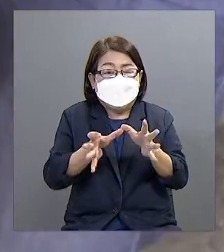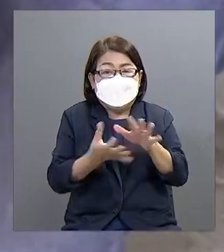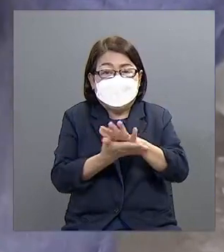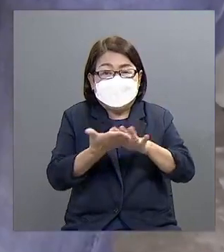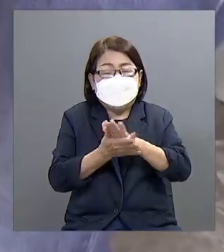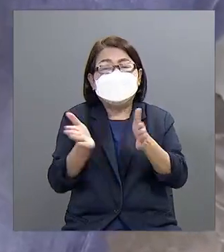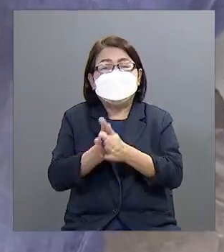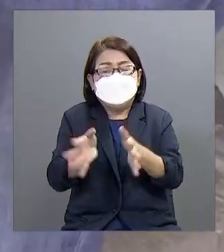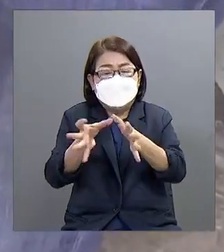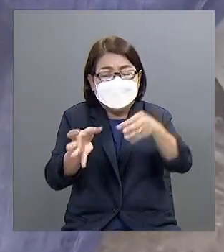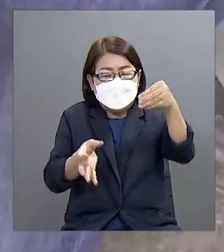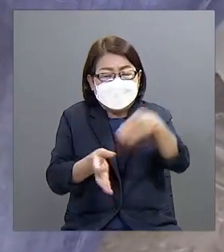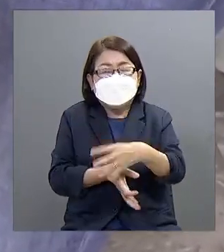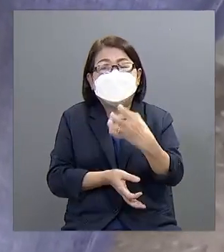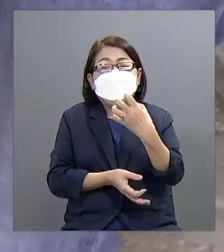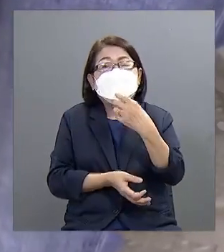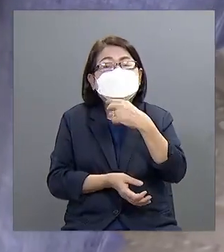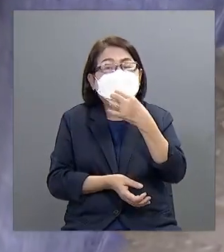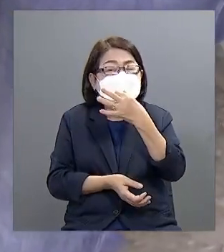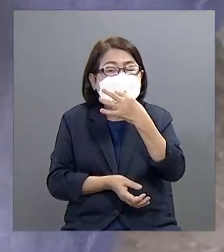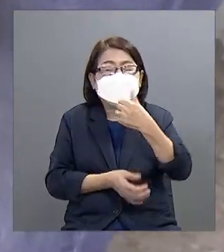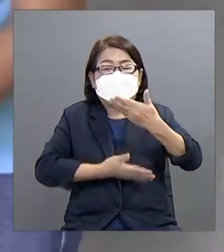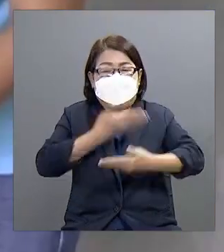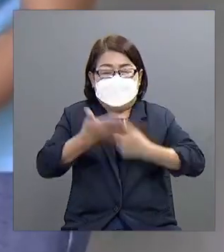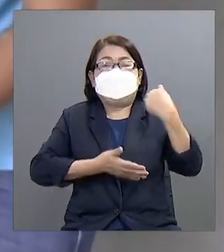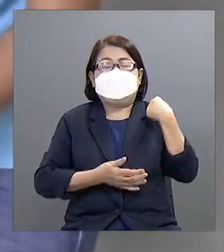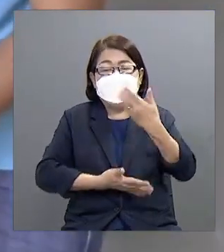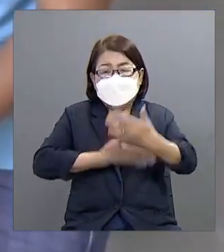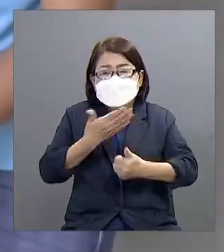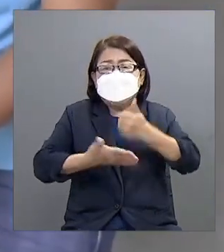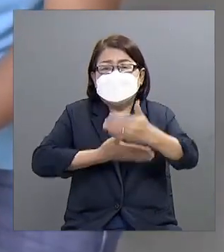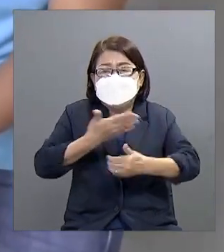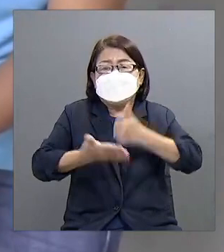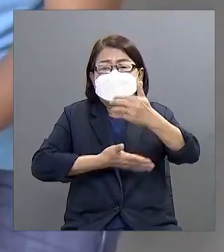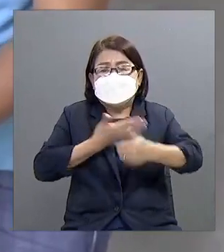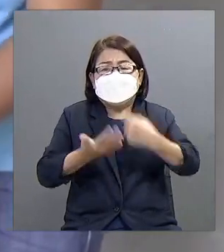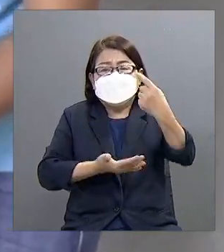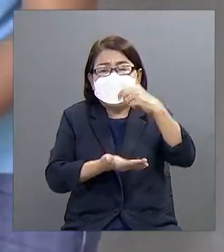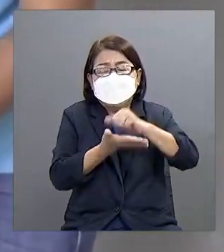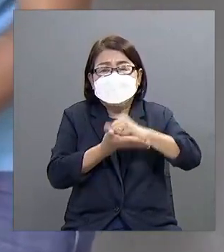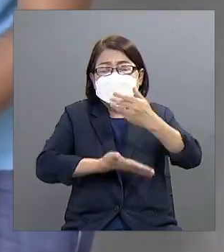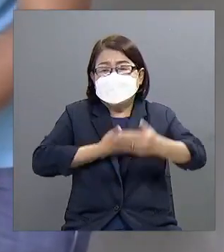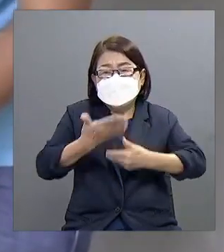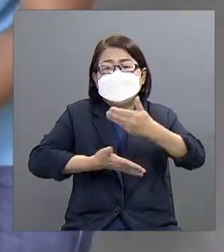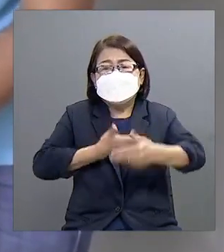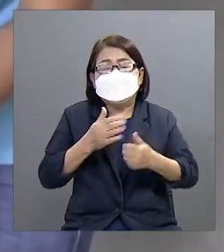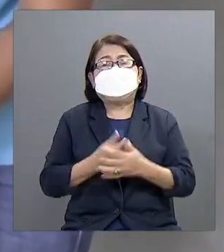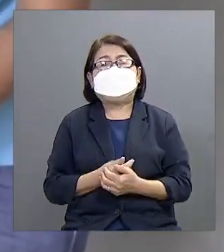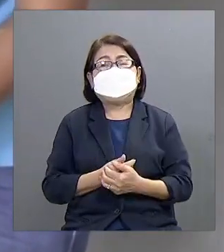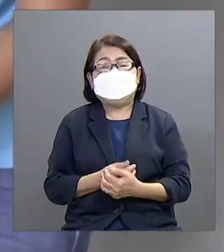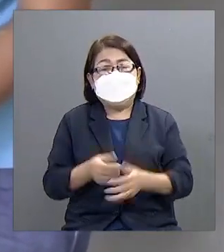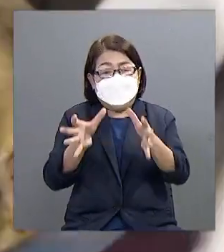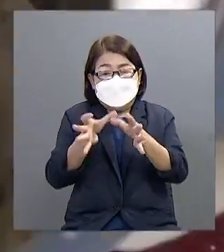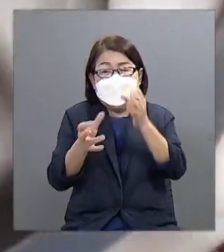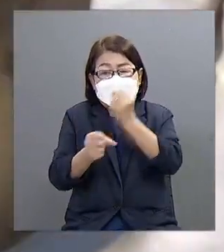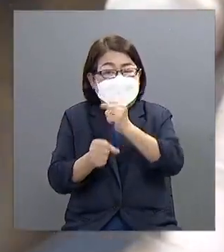โอเขาบอกว่าผลตอบรับจากการแปรรูปผลิตภัณฑ์ปูนาเนี่ยขายดิบขายดีค่ะจนผลิตภัณฑ์จากปูนาของทั้งคู่ได้